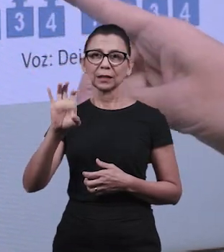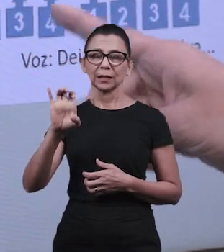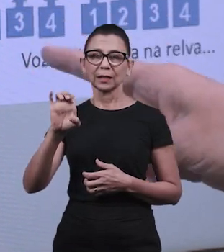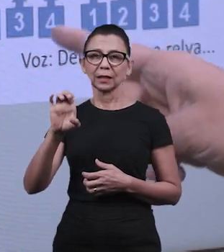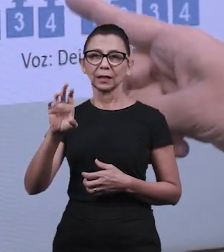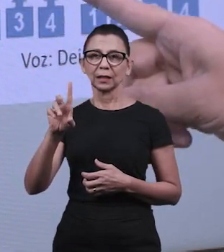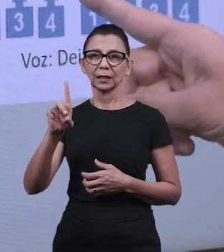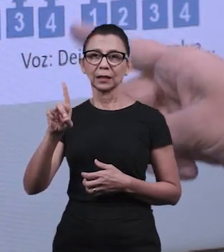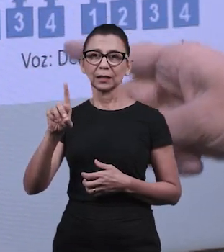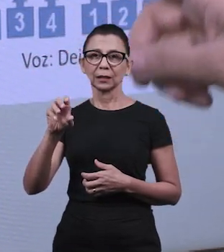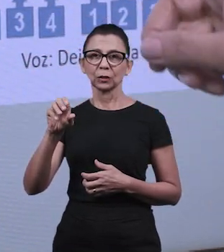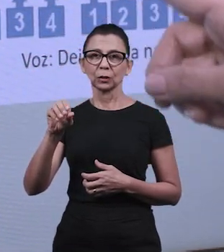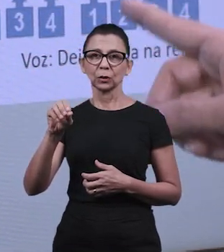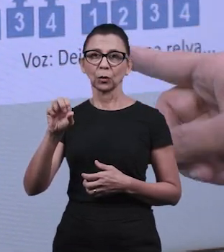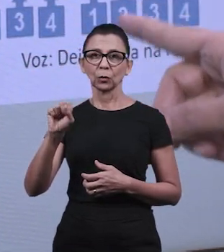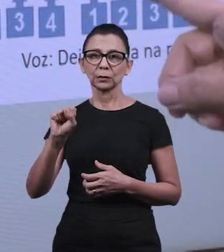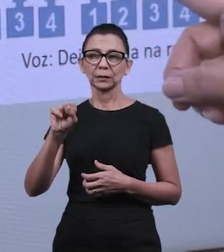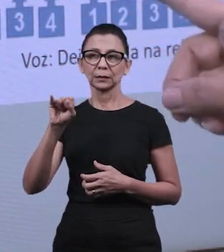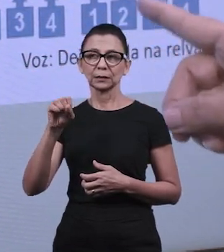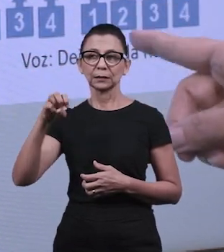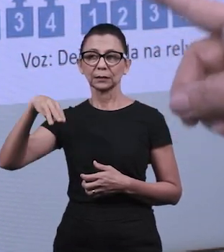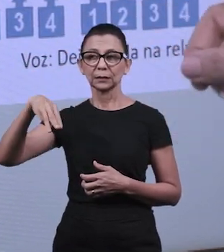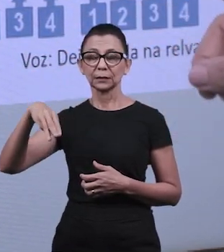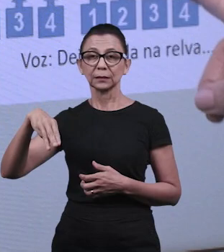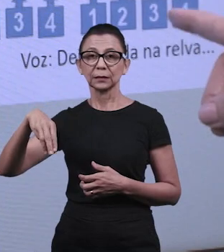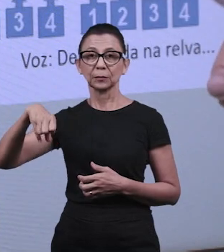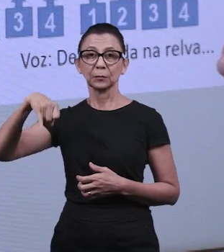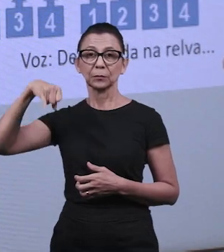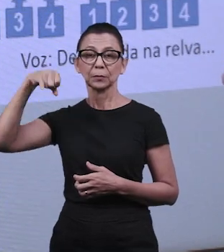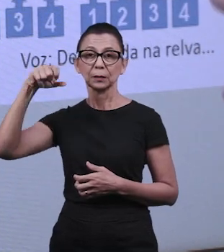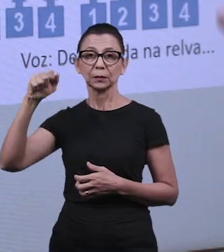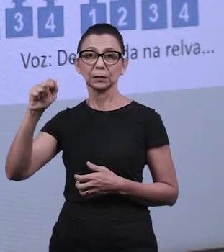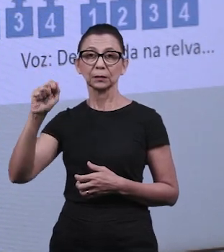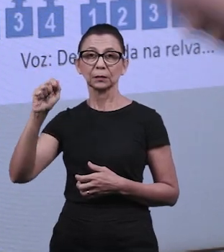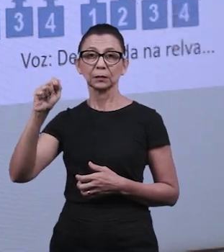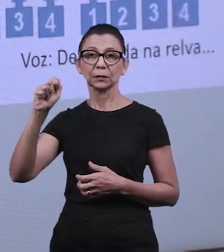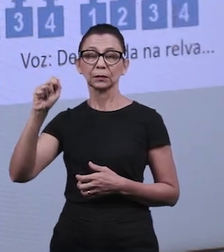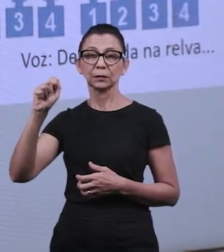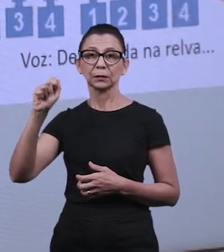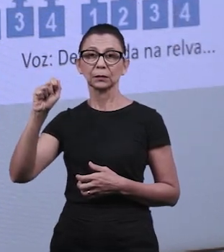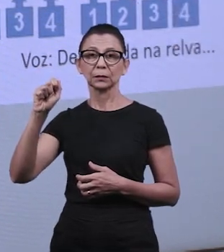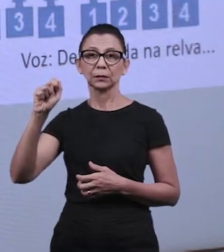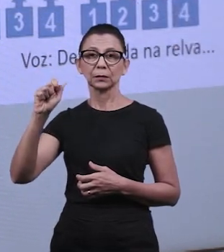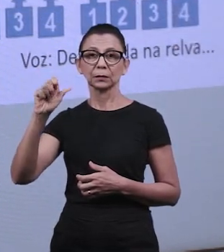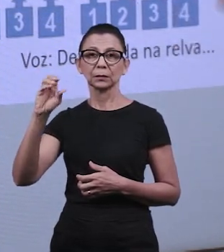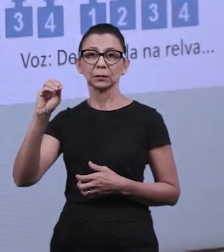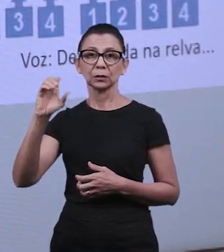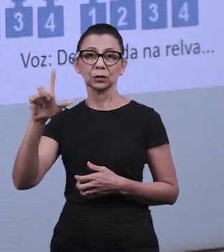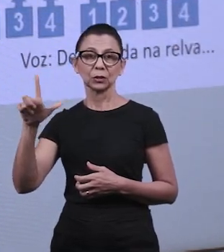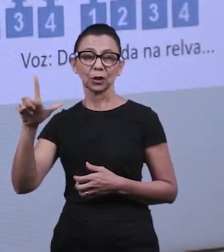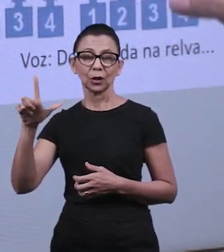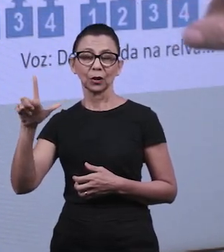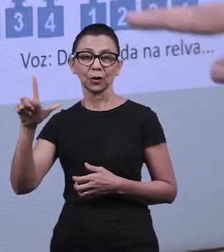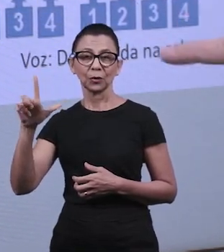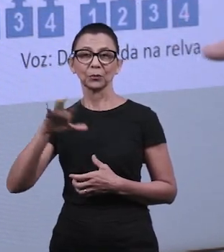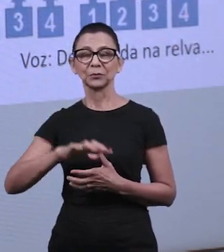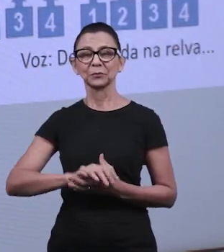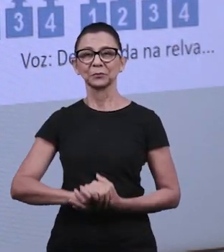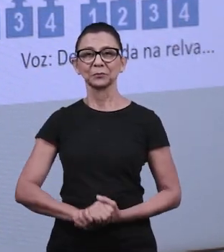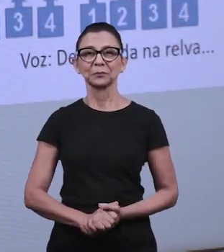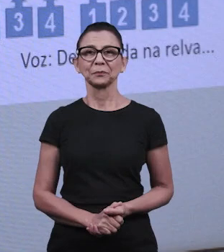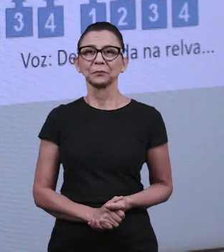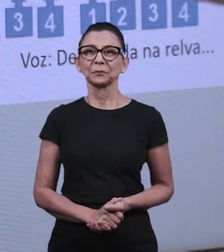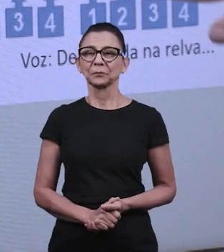фа, соль. Я хочу вам напомнить, что вот